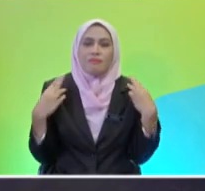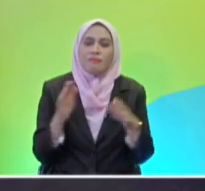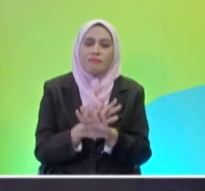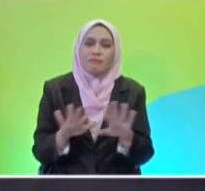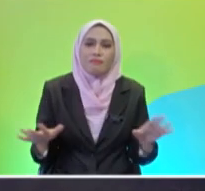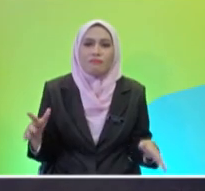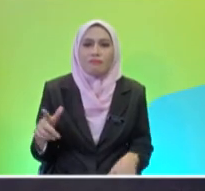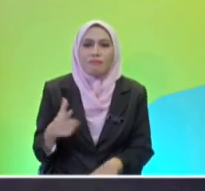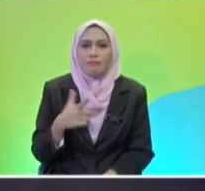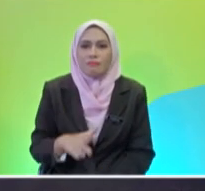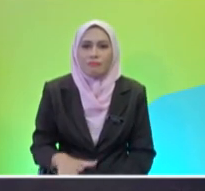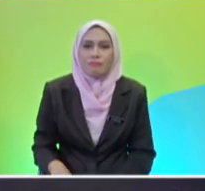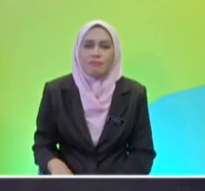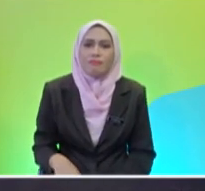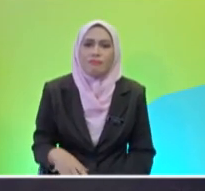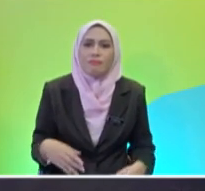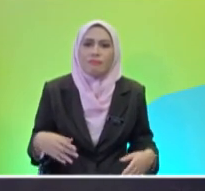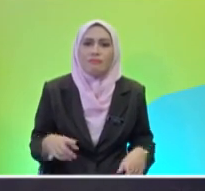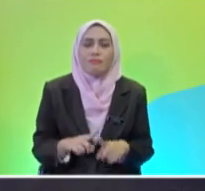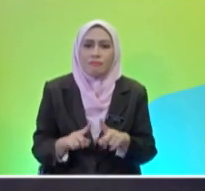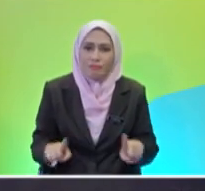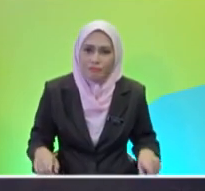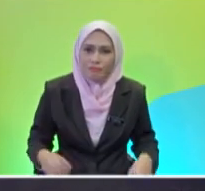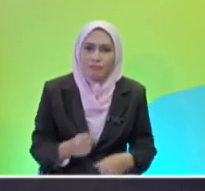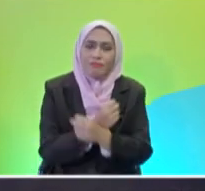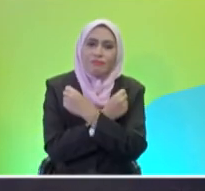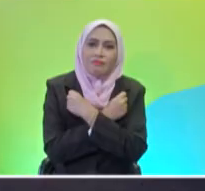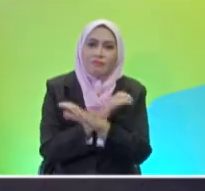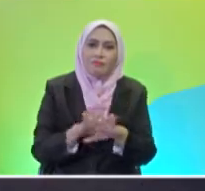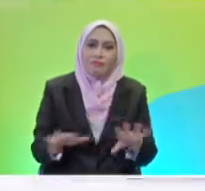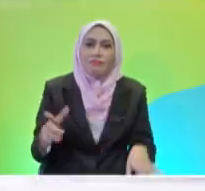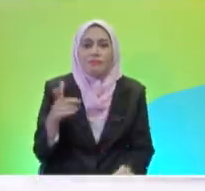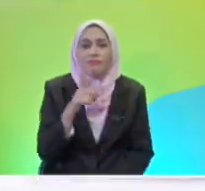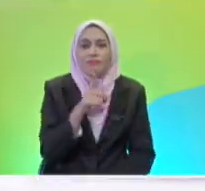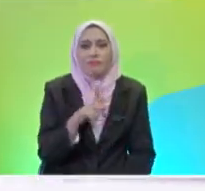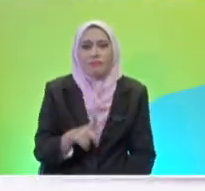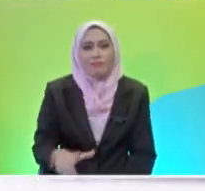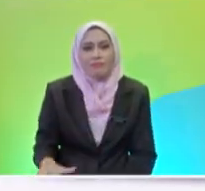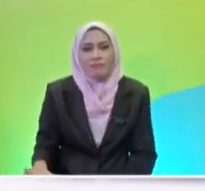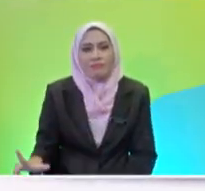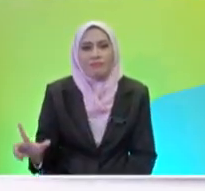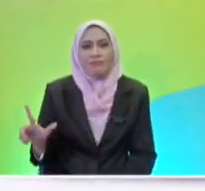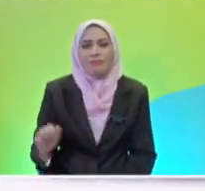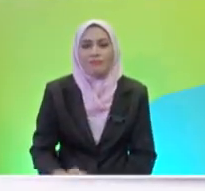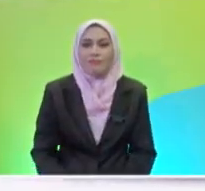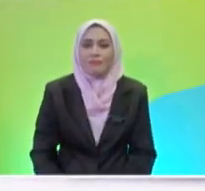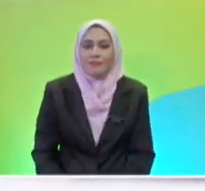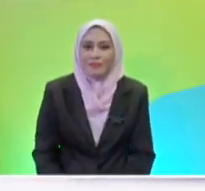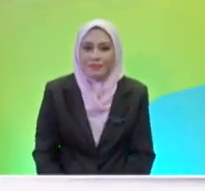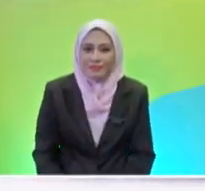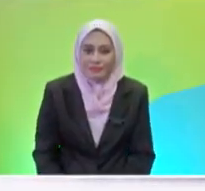lama. Wow. Tapi sayang hidup tak lama.